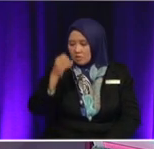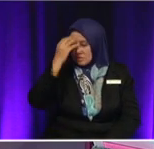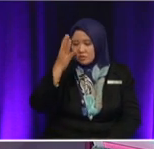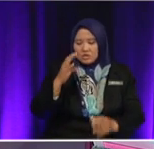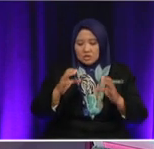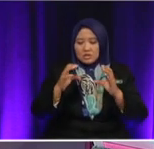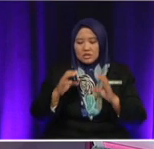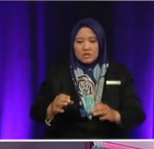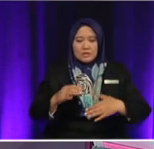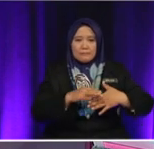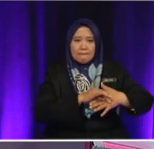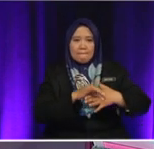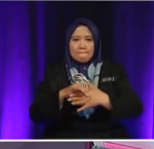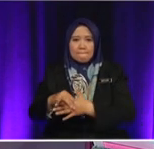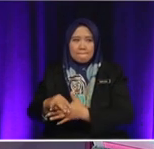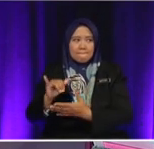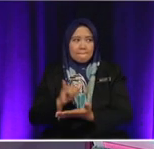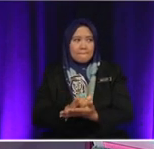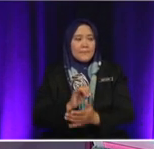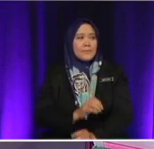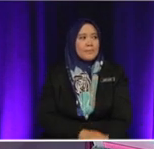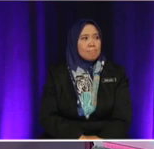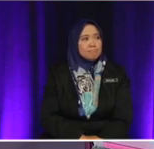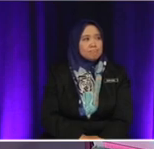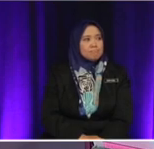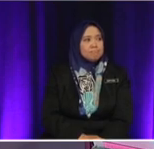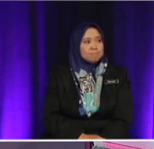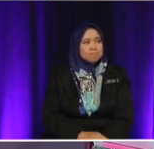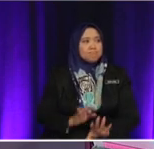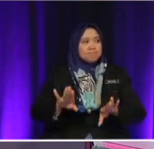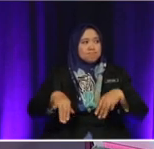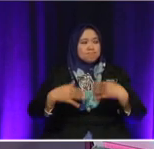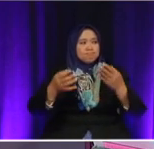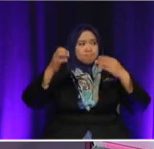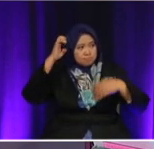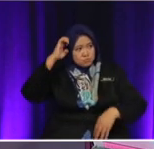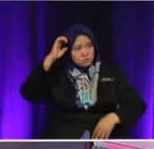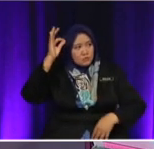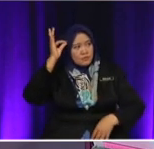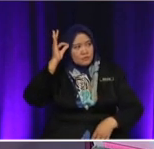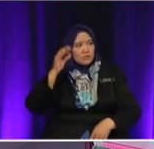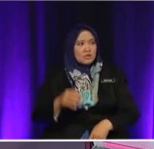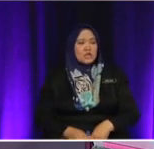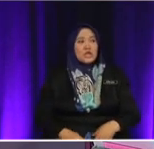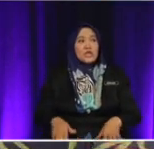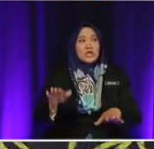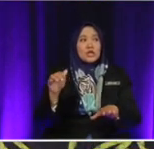tersebut. Nanti kita akan semak jawapan nanti. Okey, selanjutnya yang ketiga, bagaimana Encik Fauzi dapat mengatasi masalah syarikatnya? Siapa cuba?